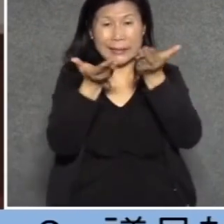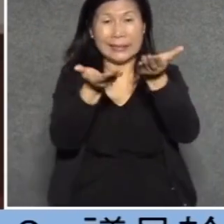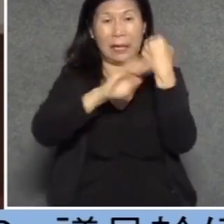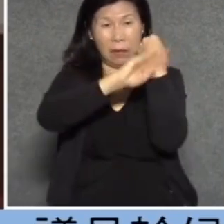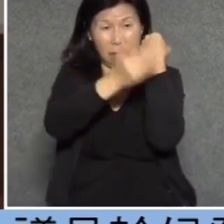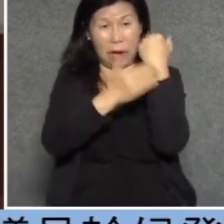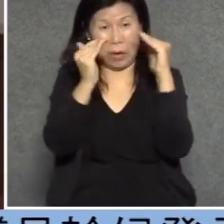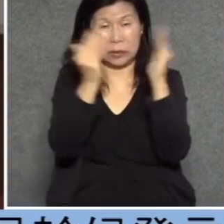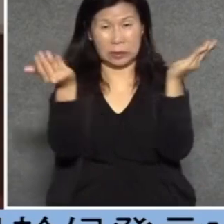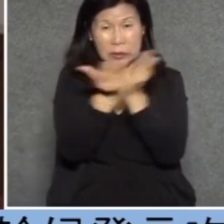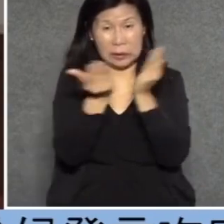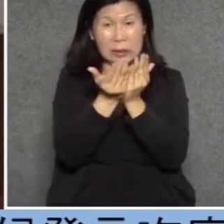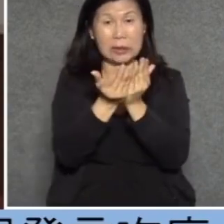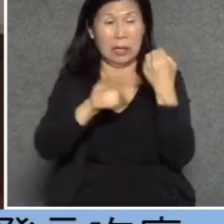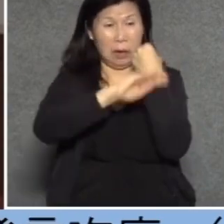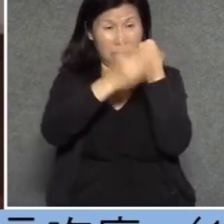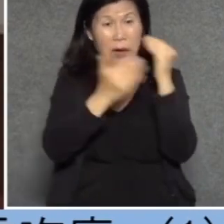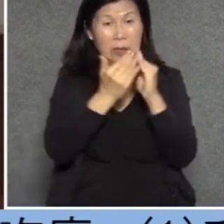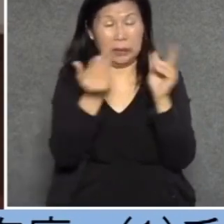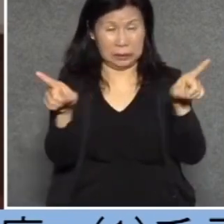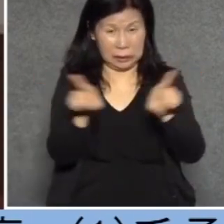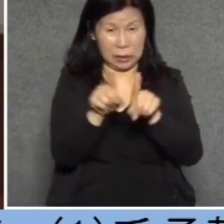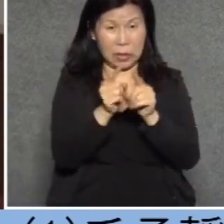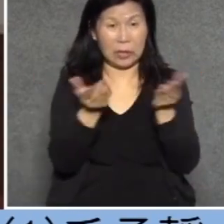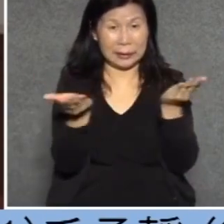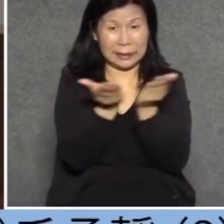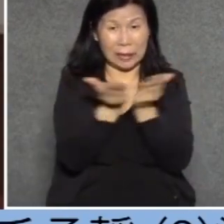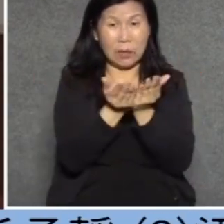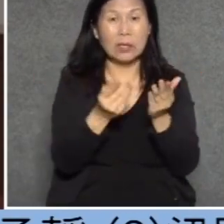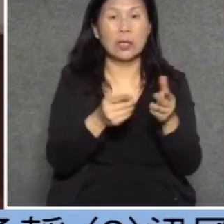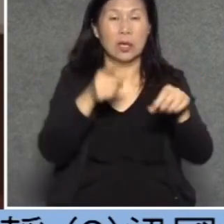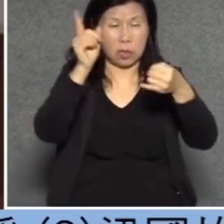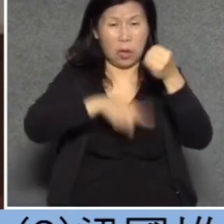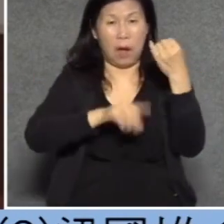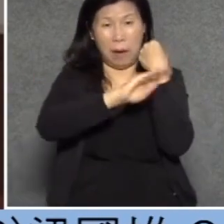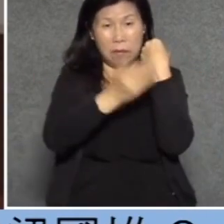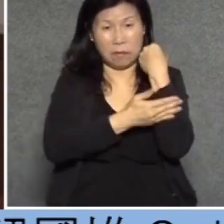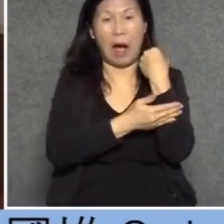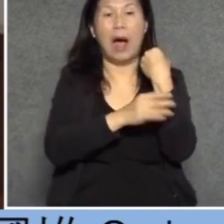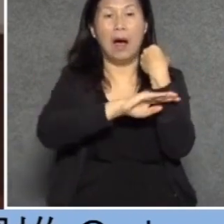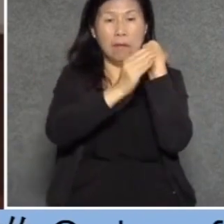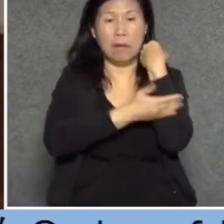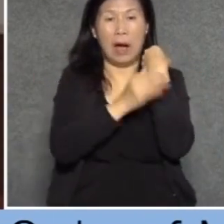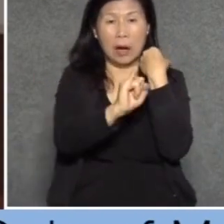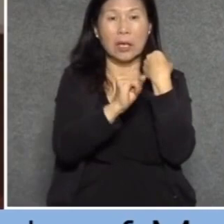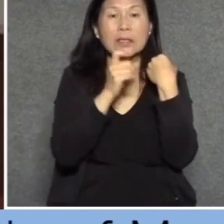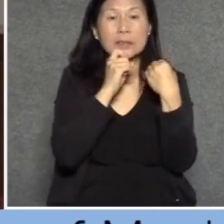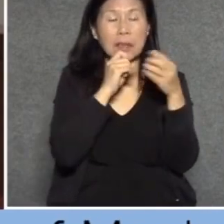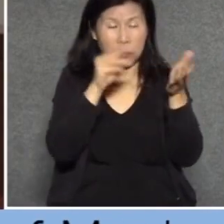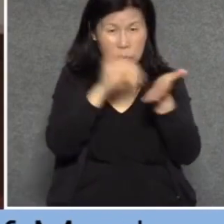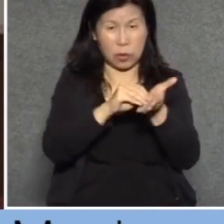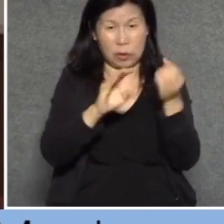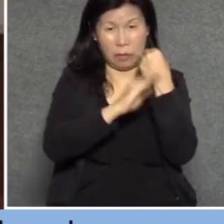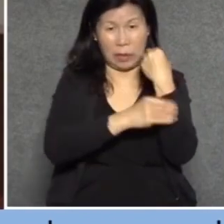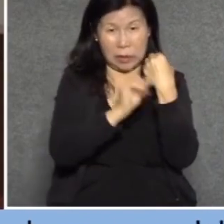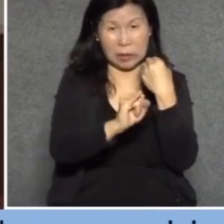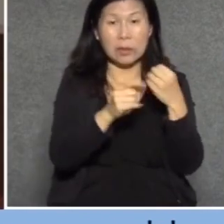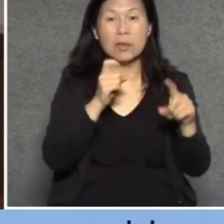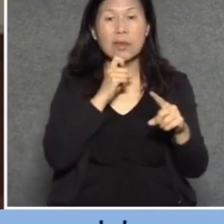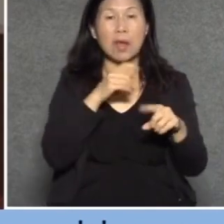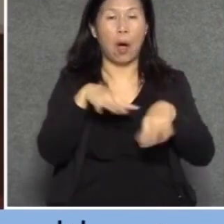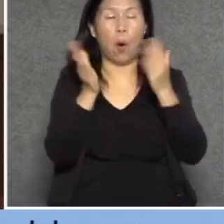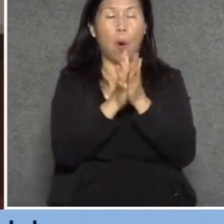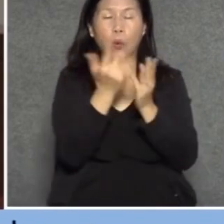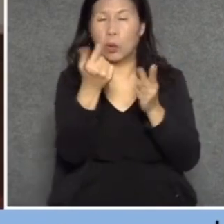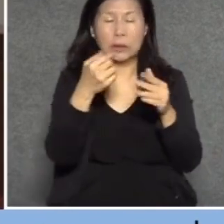供，然後法院按照啲鑑證方法去錯誤定罪，產生好多冤獄，係咪？咁你律政司作